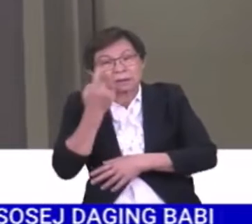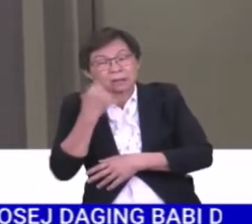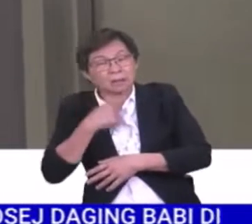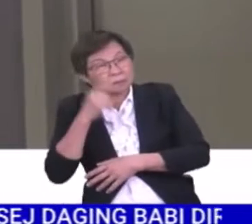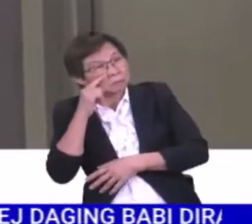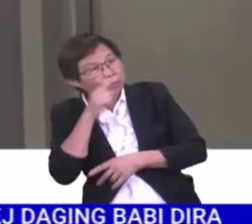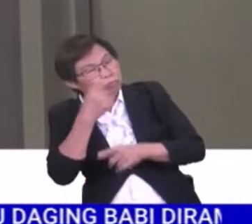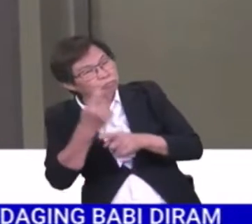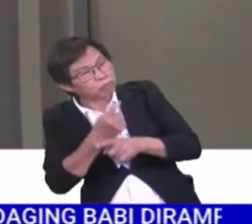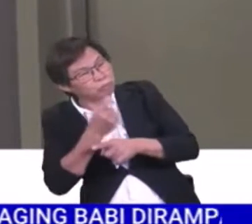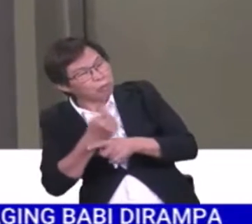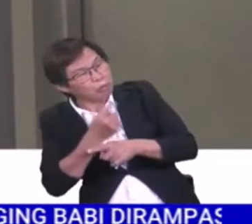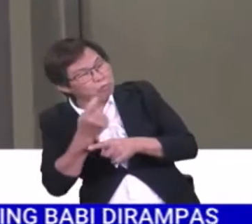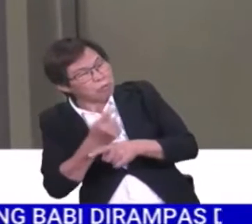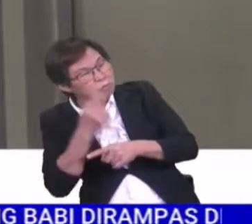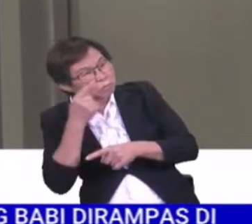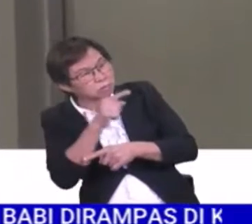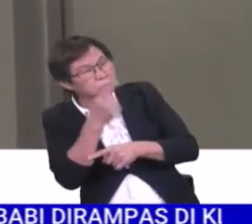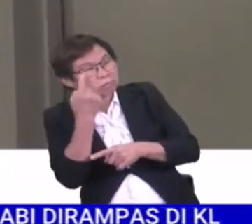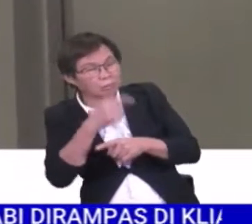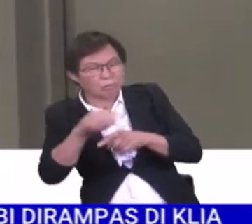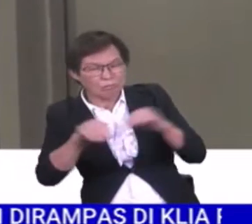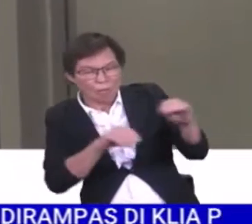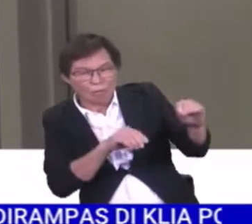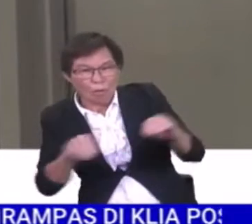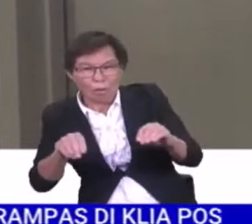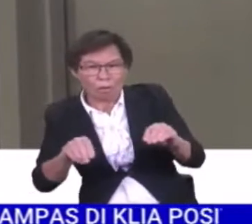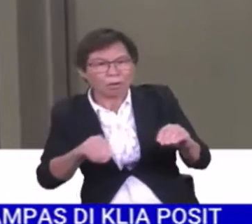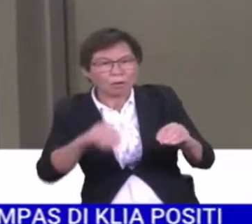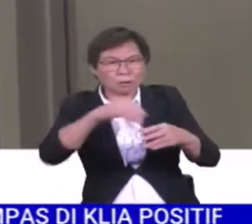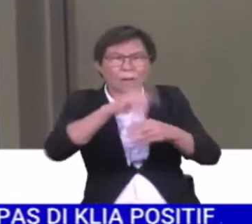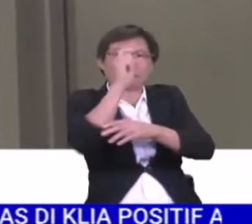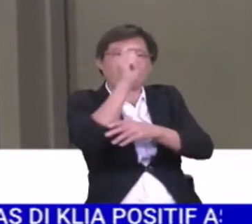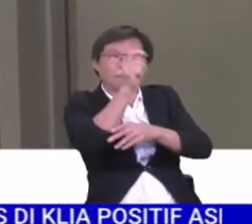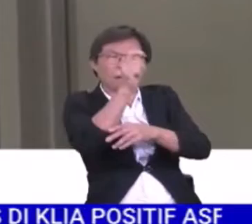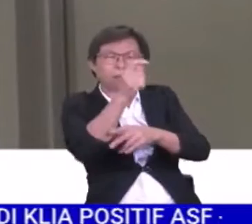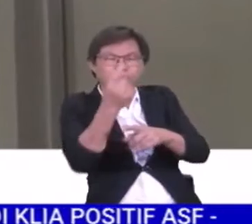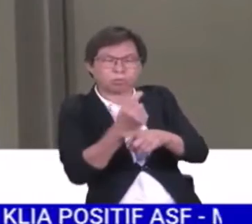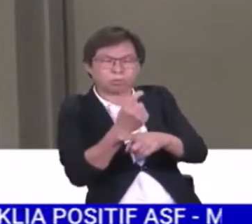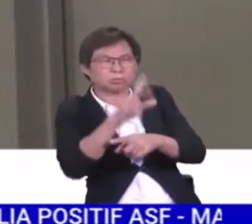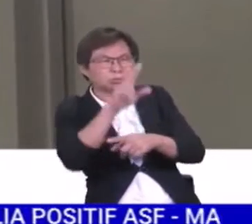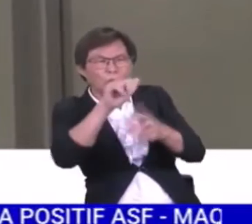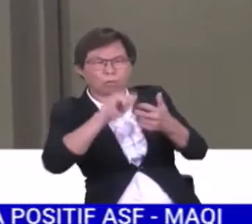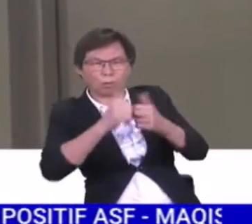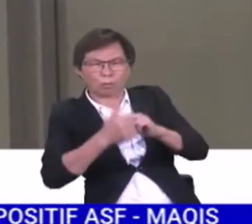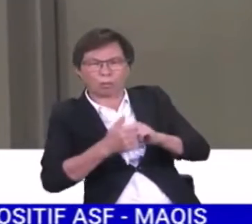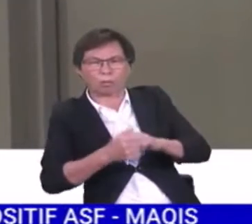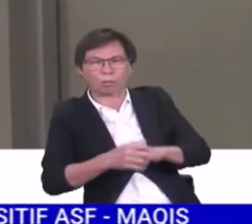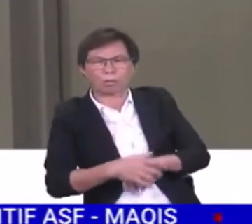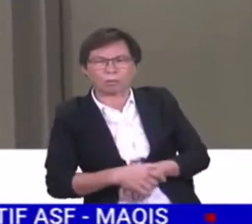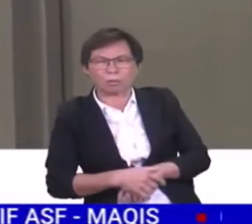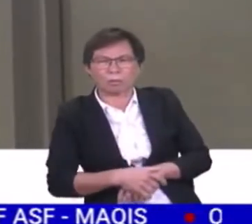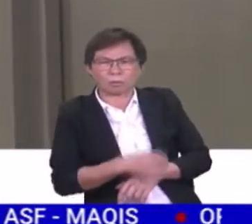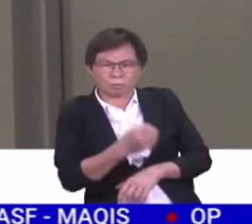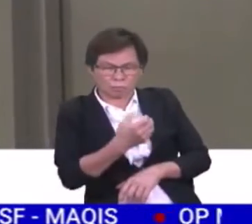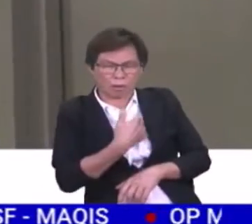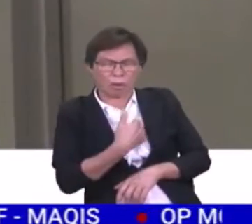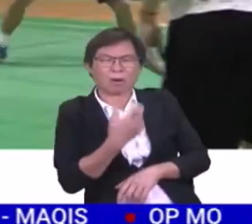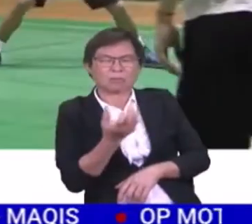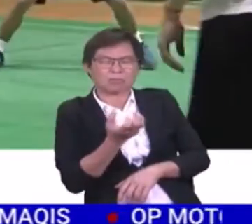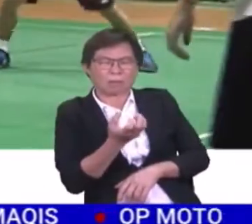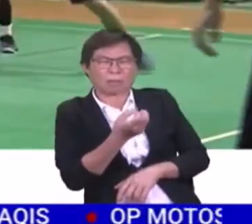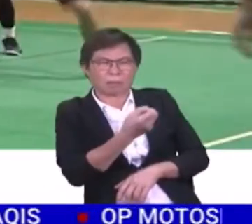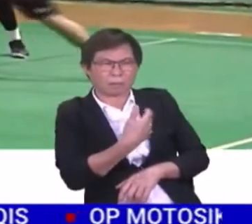training itu latihan dia punya pergerakan dalam court tak ada masalah. Cuma waktu saya suruh sprint itu yang dia cakap ada rasa sakit